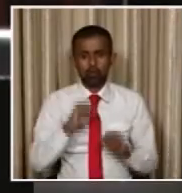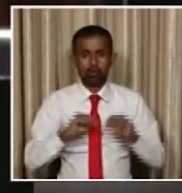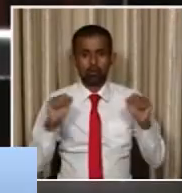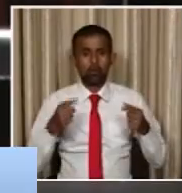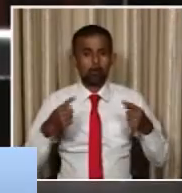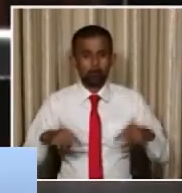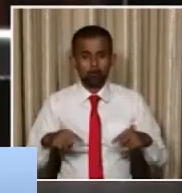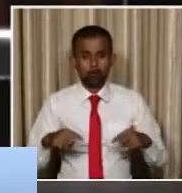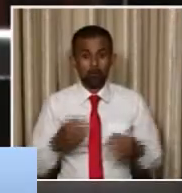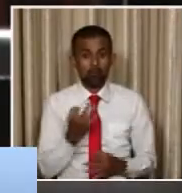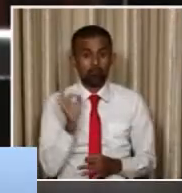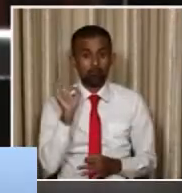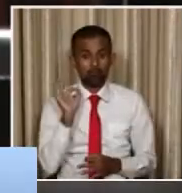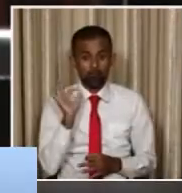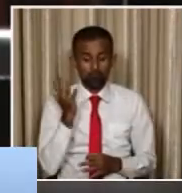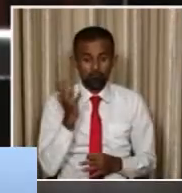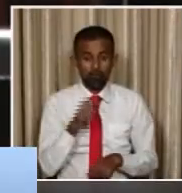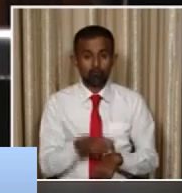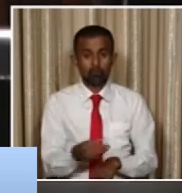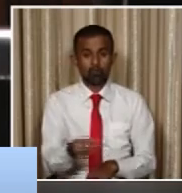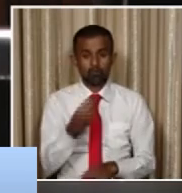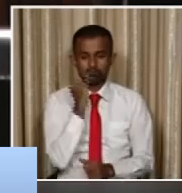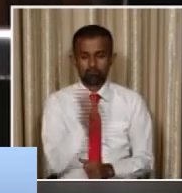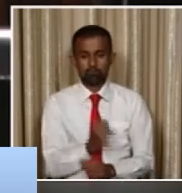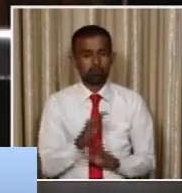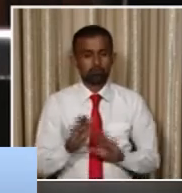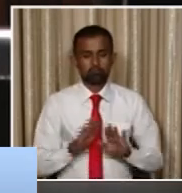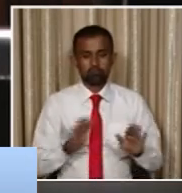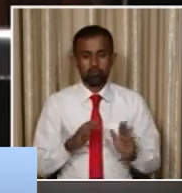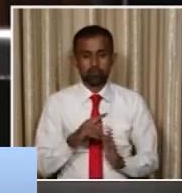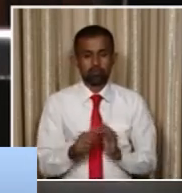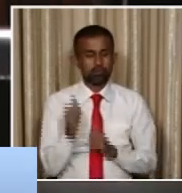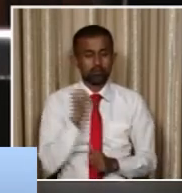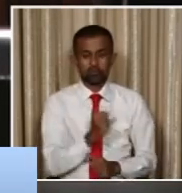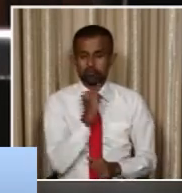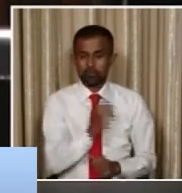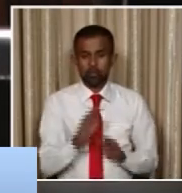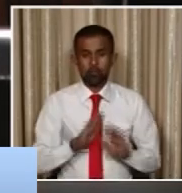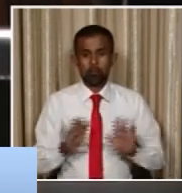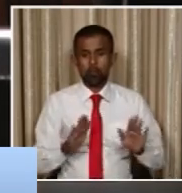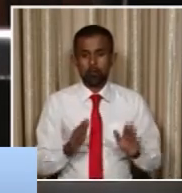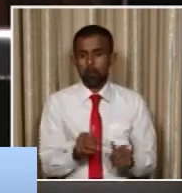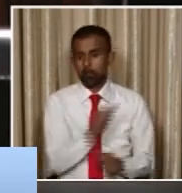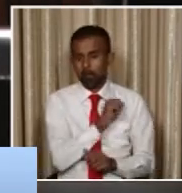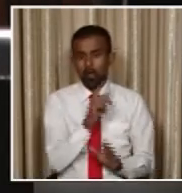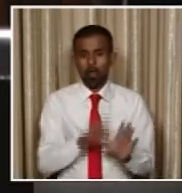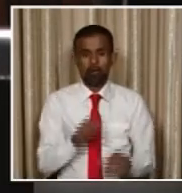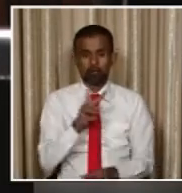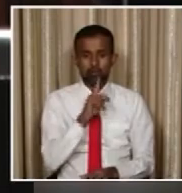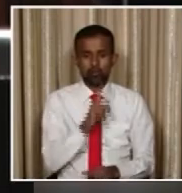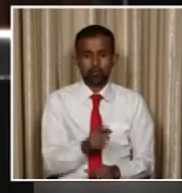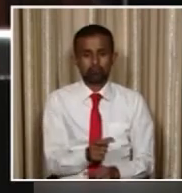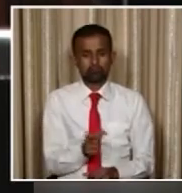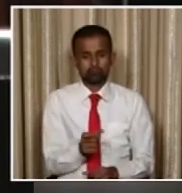පස්සේ ස්වර්ණමය අවස්ථාවක් ආවා මේ රට නැවත ගොඩනගන්නට. ලංකා ඉතිහාසයේ දූෂිතම පාලනය තමයි පහුගිය අවුරුද්දේ කියලා කියන්නේ.